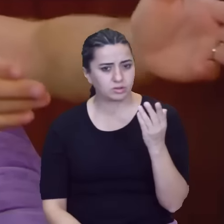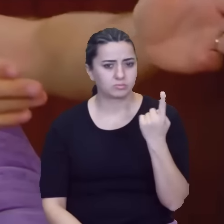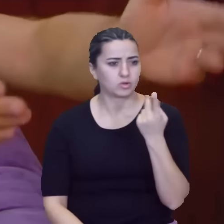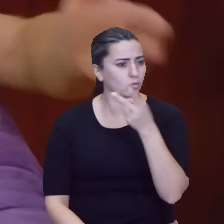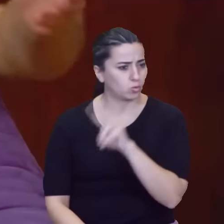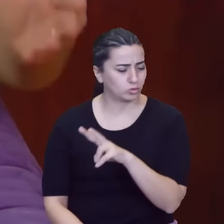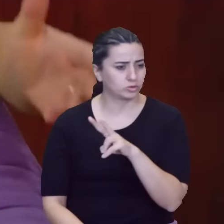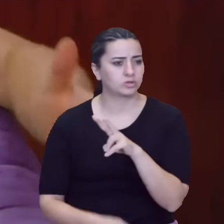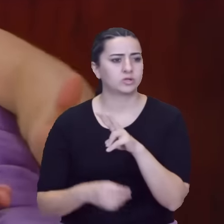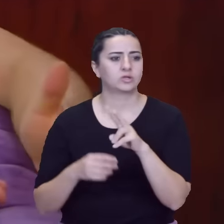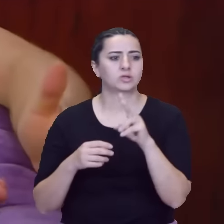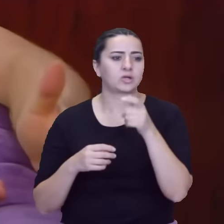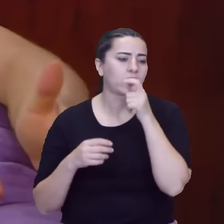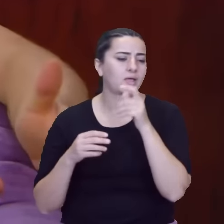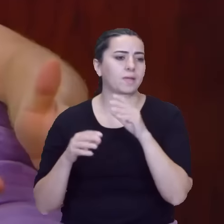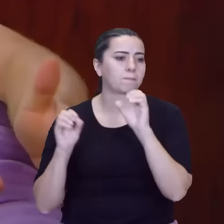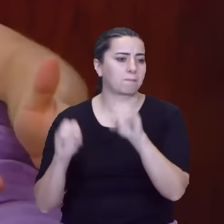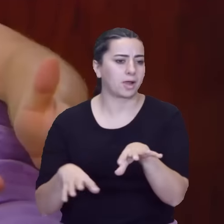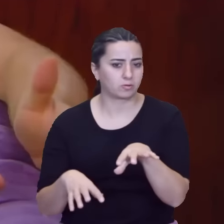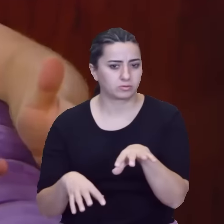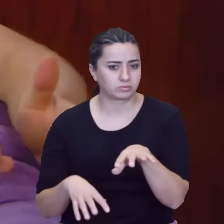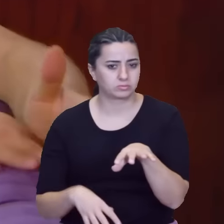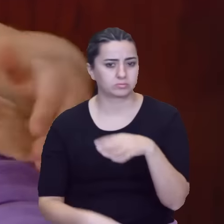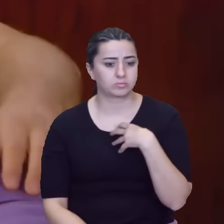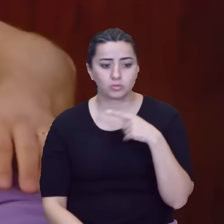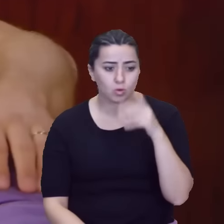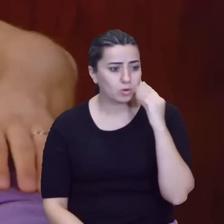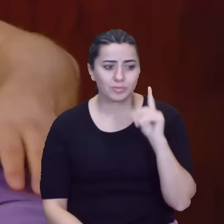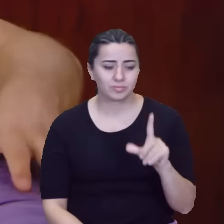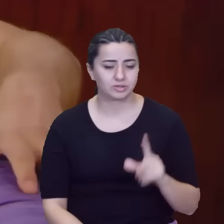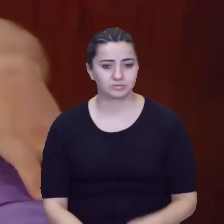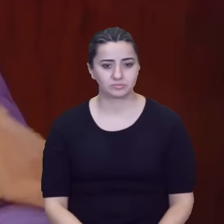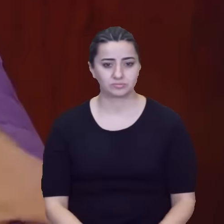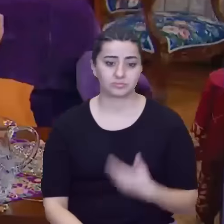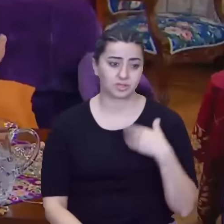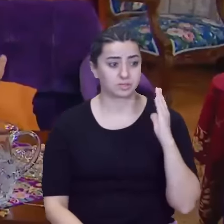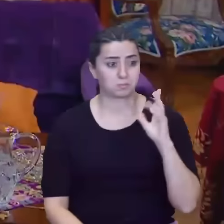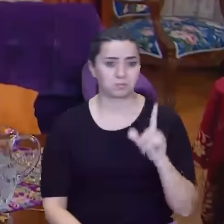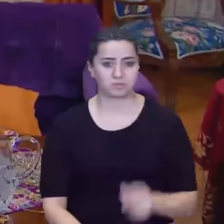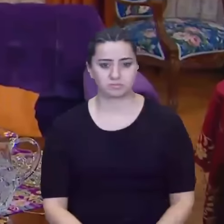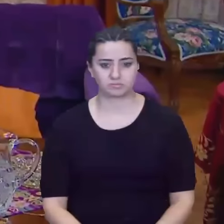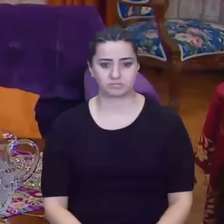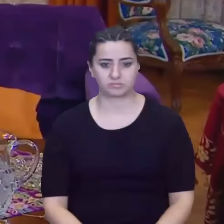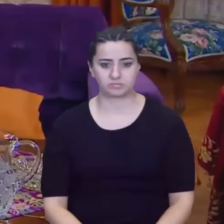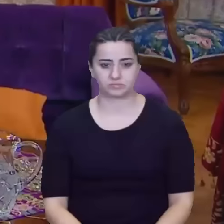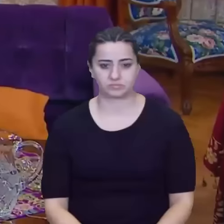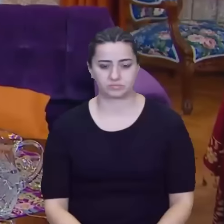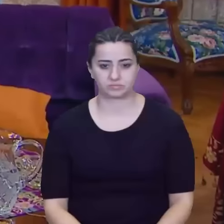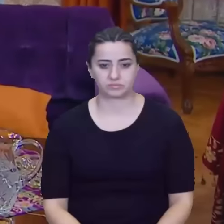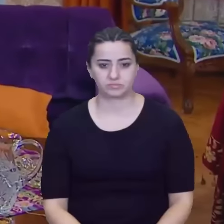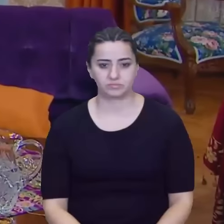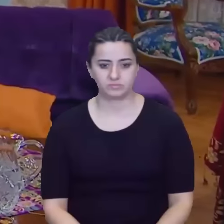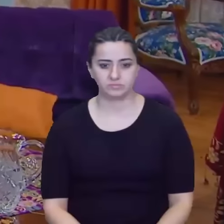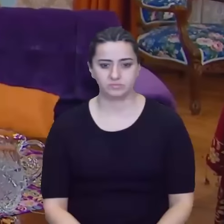Mahallede biri ölüyor, cesedini kahvenin oraya bırakıyorlar. Benim bunu öğrenmem lazım. Benim gitmem lazım.